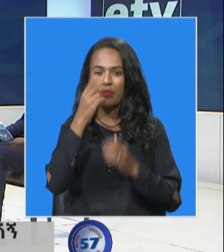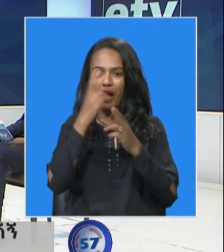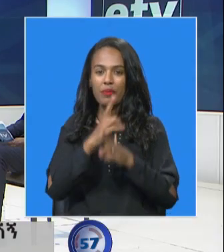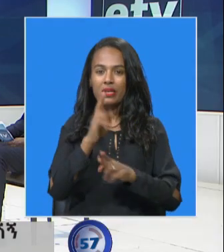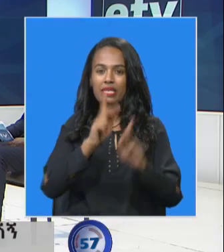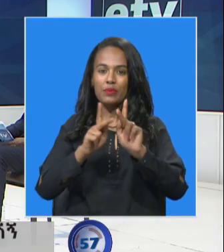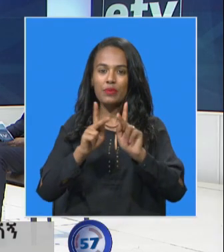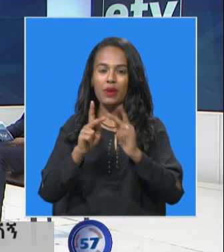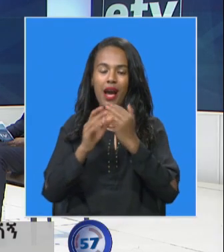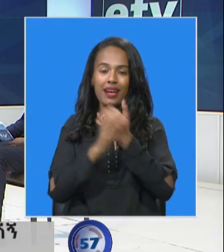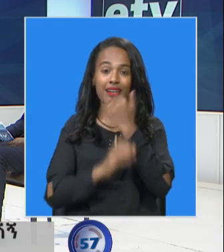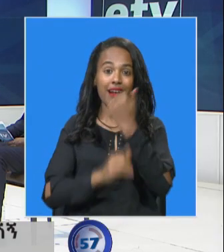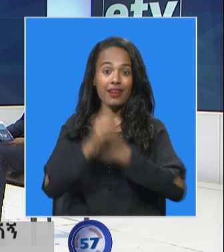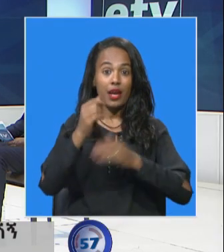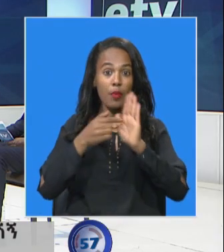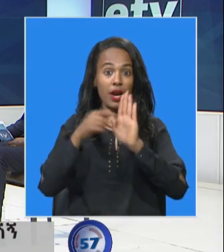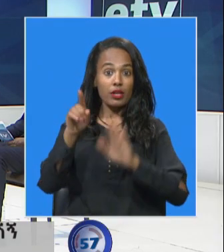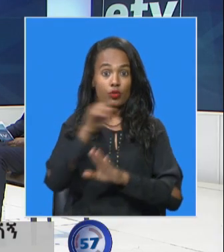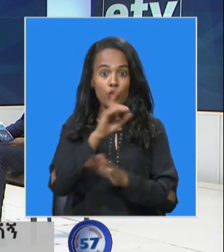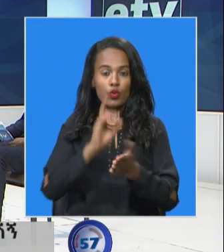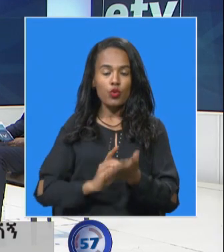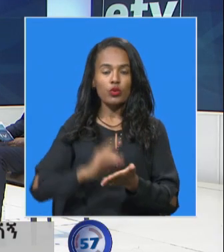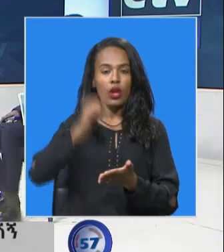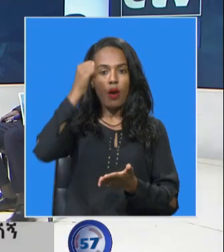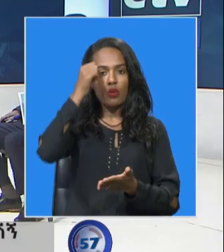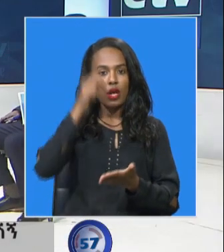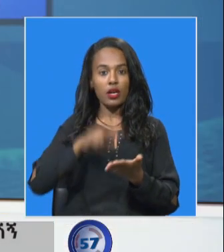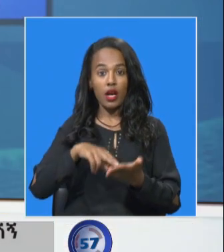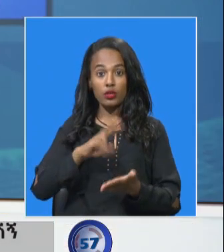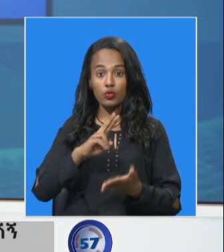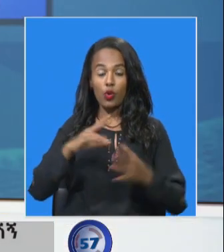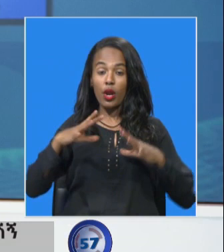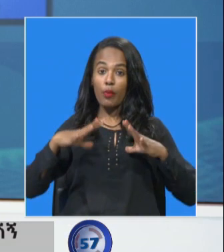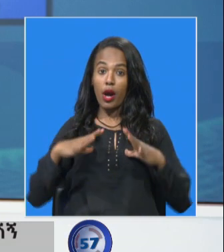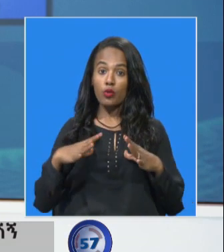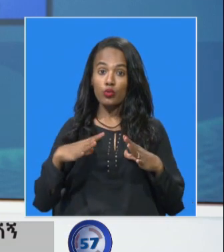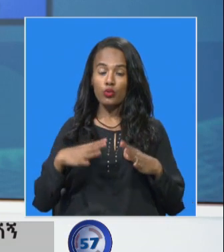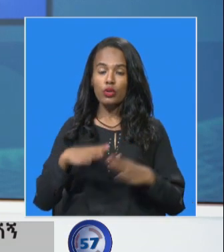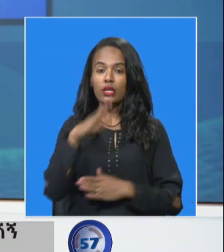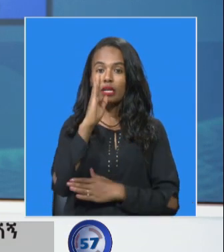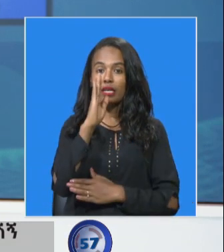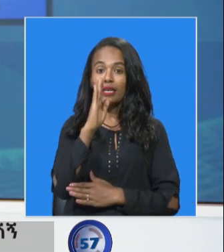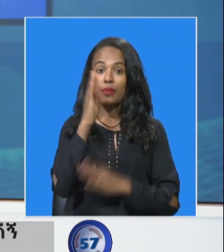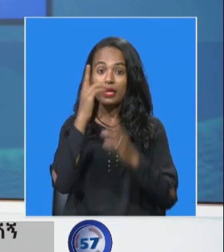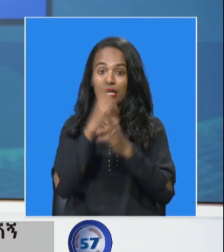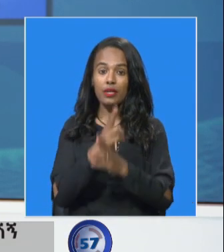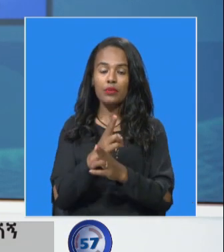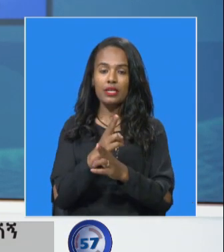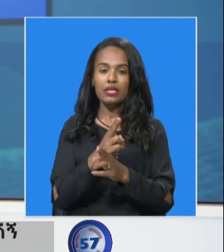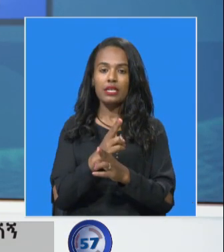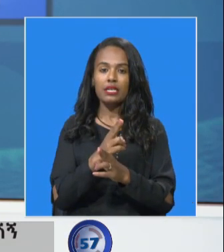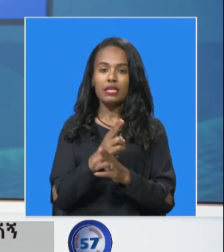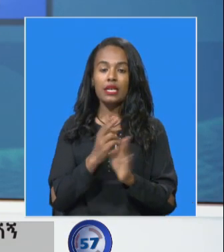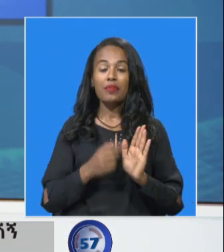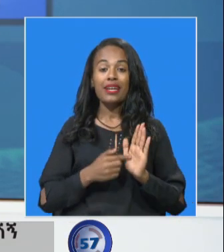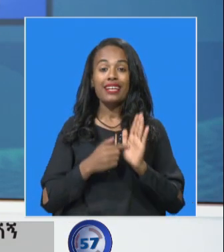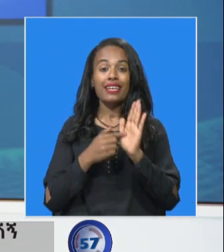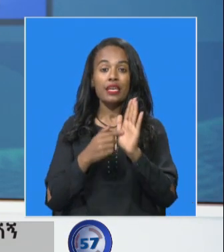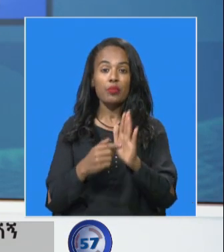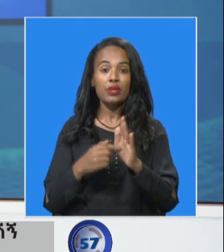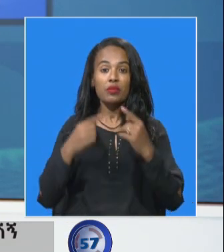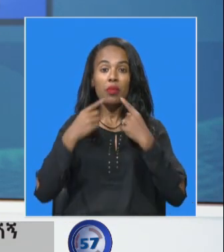ሀገርን ለአደጋ ማጋለጥ እንደሆነም ዶክተር አቡነ አረጋዊ አንስተዋል። በዓሉም የእግዚአብሔርን ክብር የምንገልጽበትም